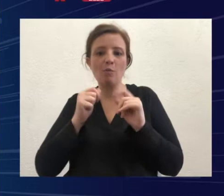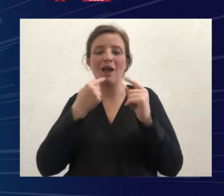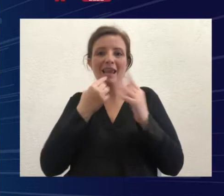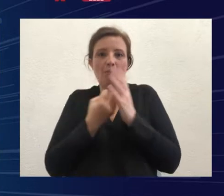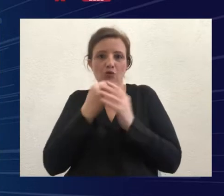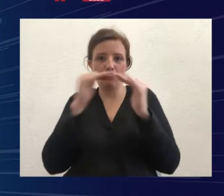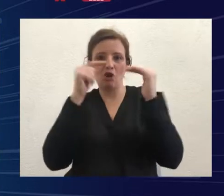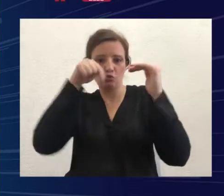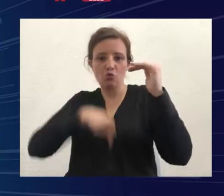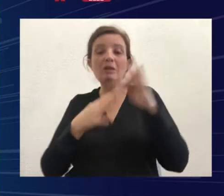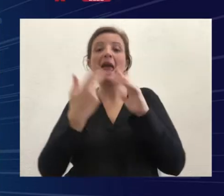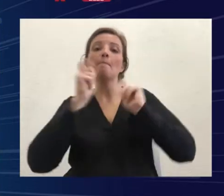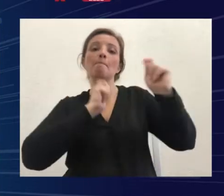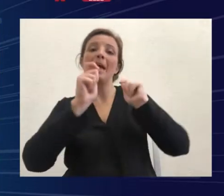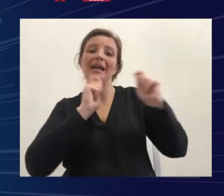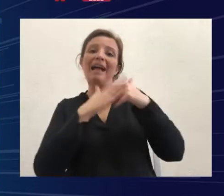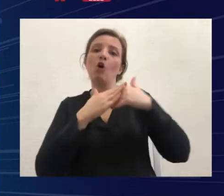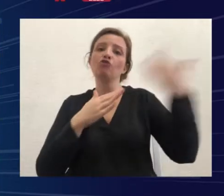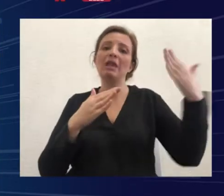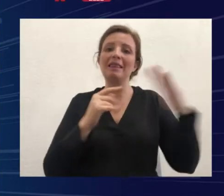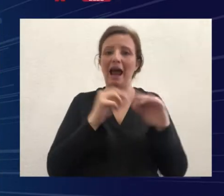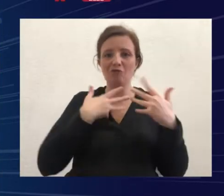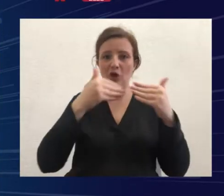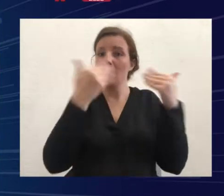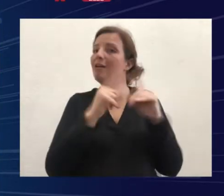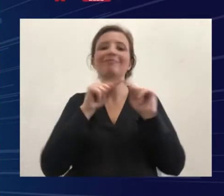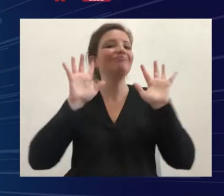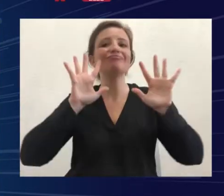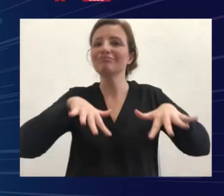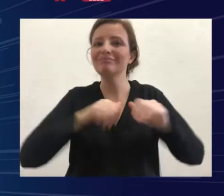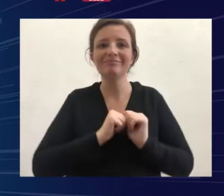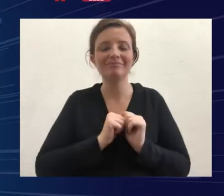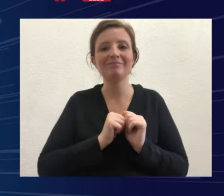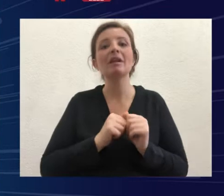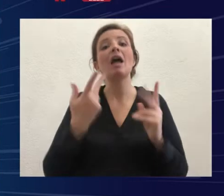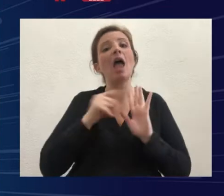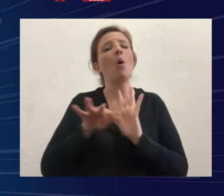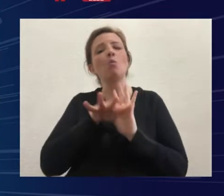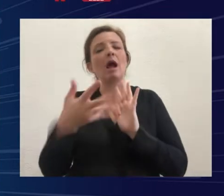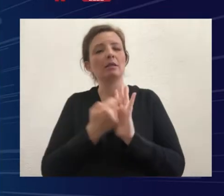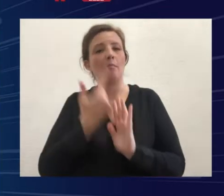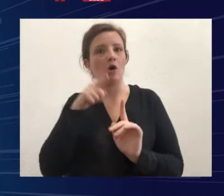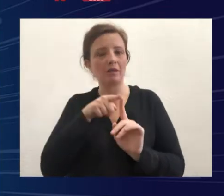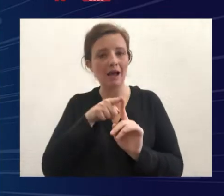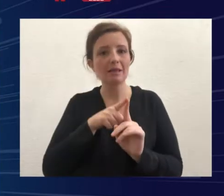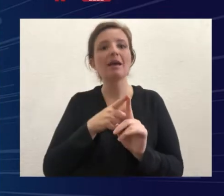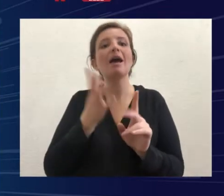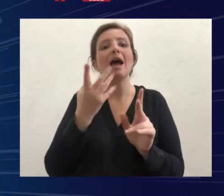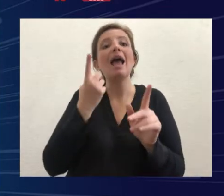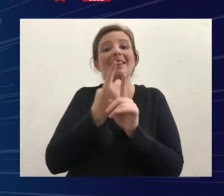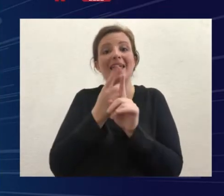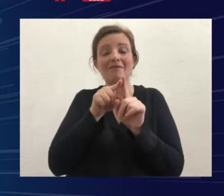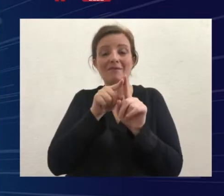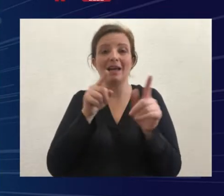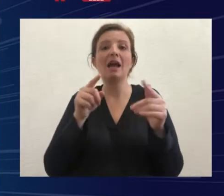i produttori del sud del mondo e i mercati occidentali. E soprattutto un'altra leva importante